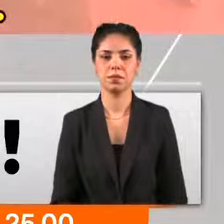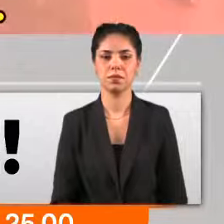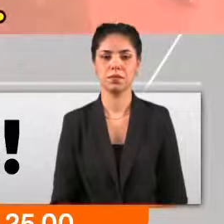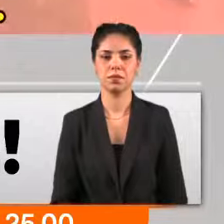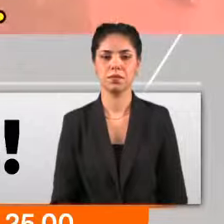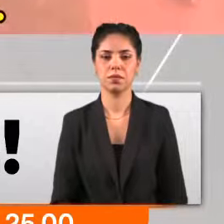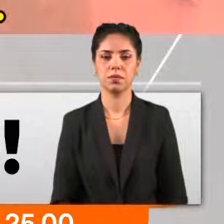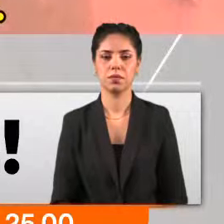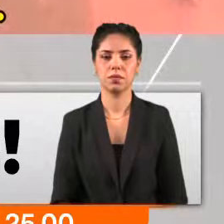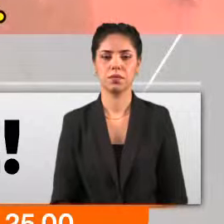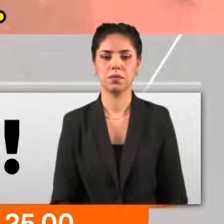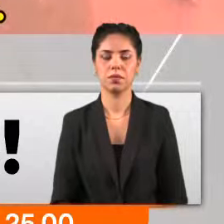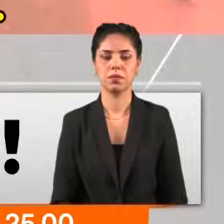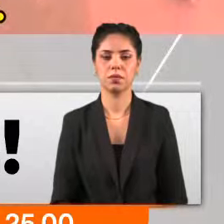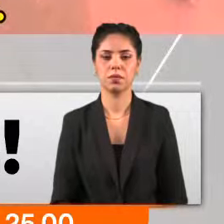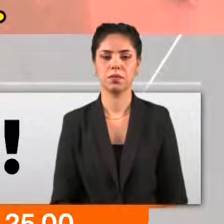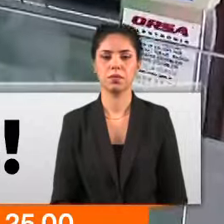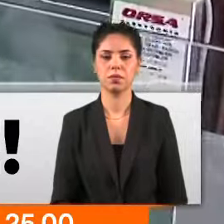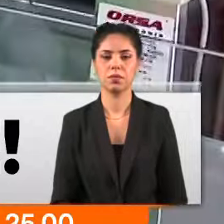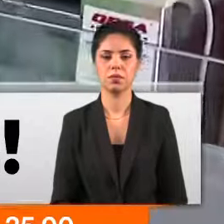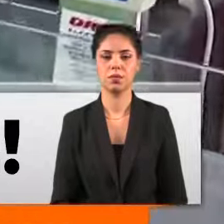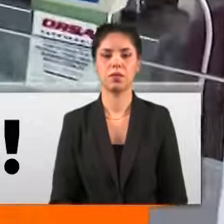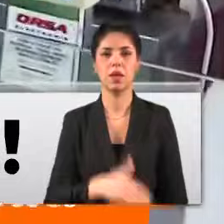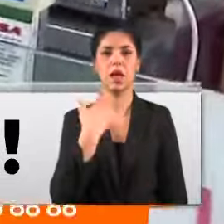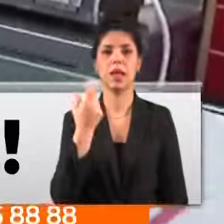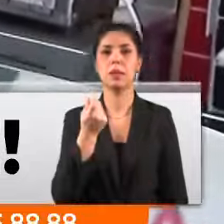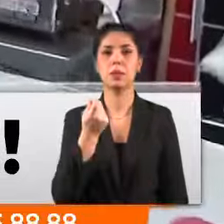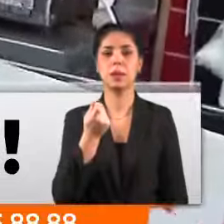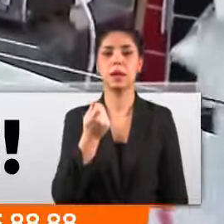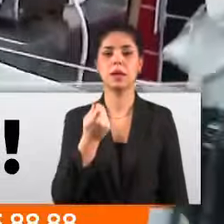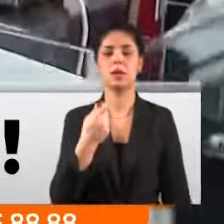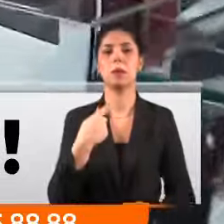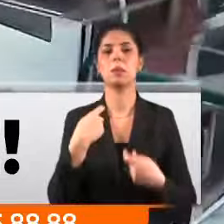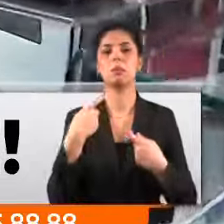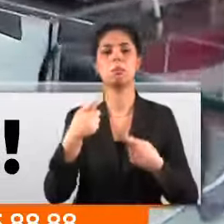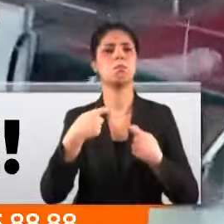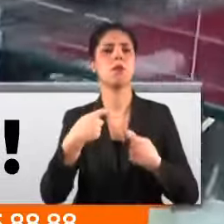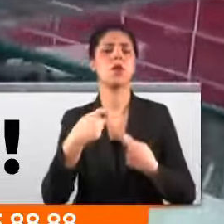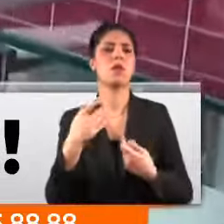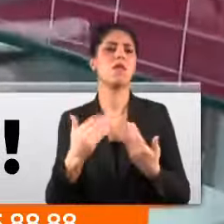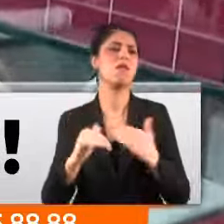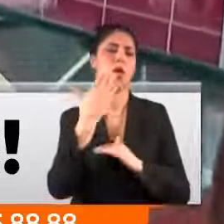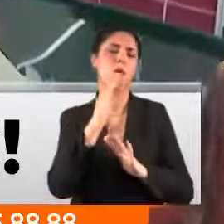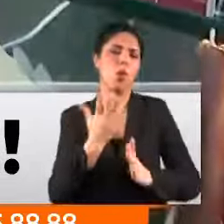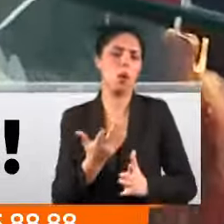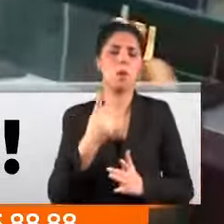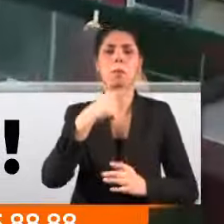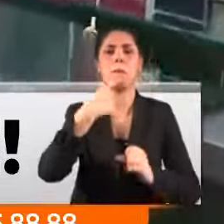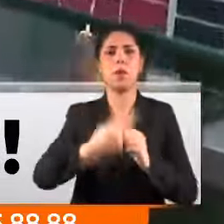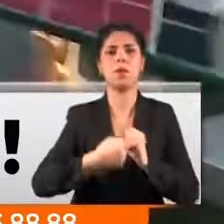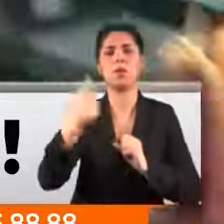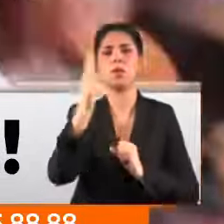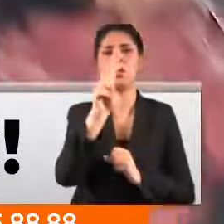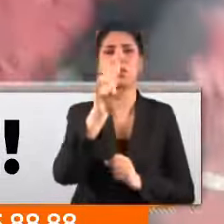almış öyle civarında. Şimdi 400 lira diyorlar. Et fiyatlarında maliyet artmamasına rağmen son bir haftada yapılan %25'e